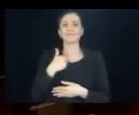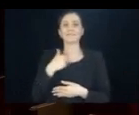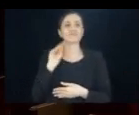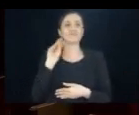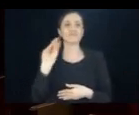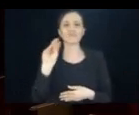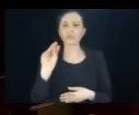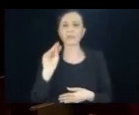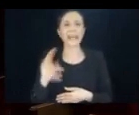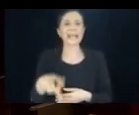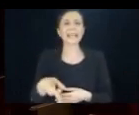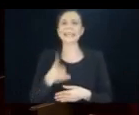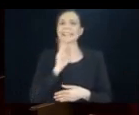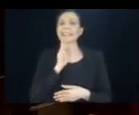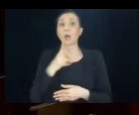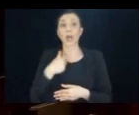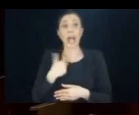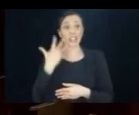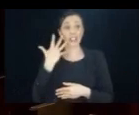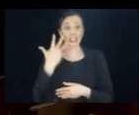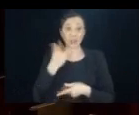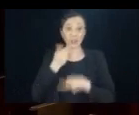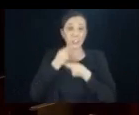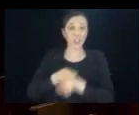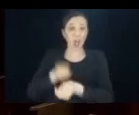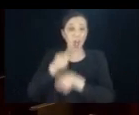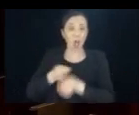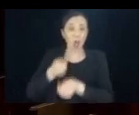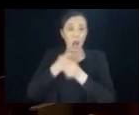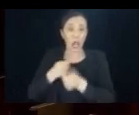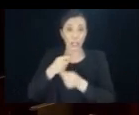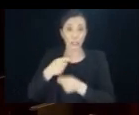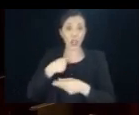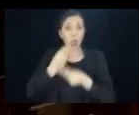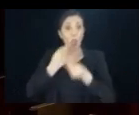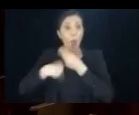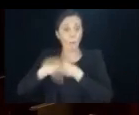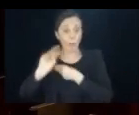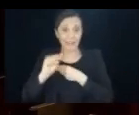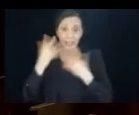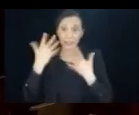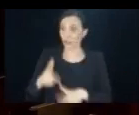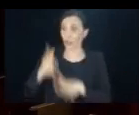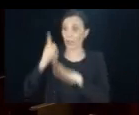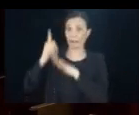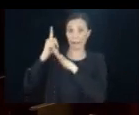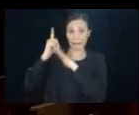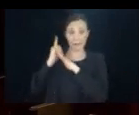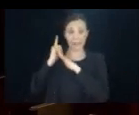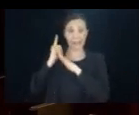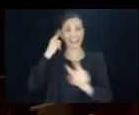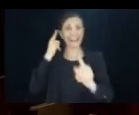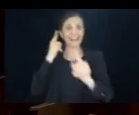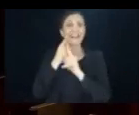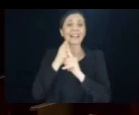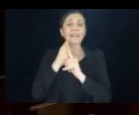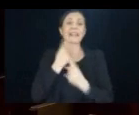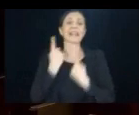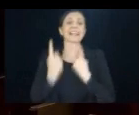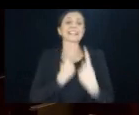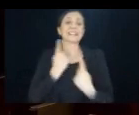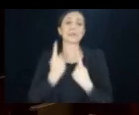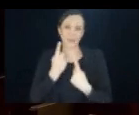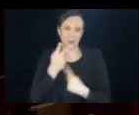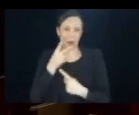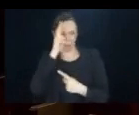per chiedergli una risposta ai 5 solleciti di richieste che ho inviato alla sua attenzione nelle ultime settimane, relative a un